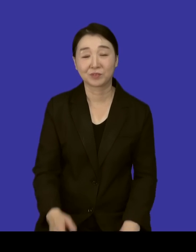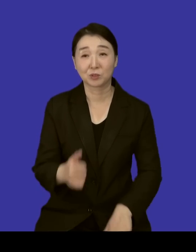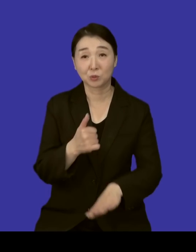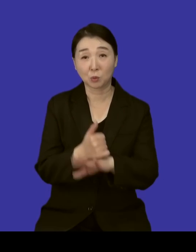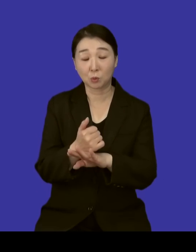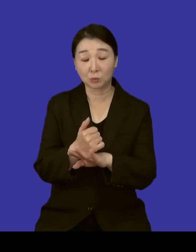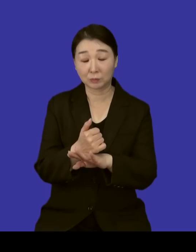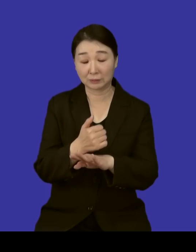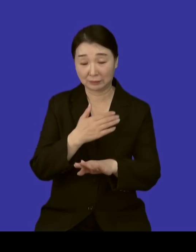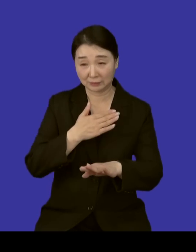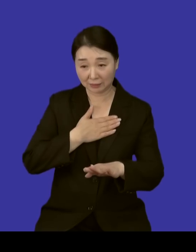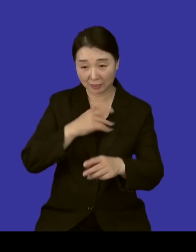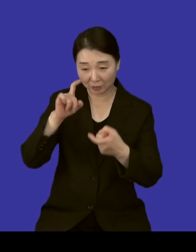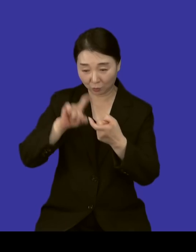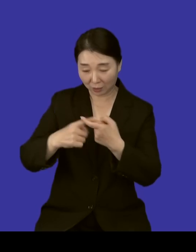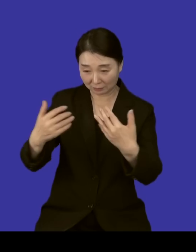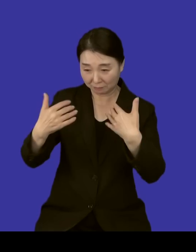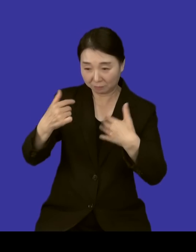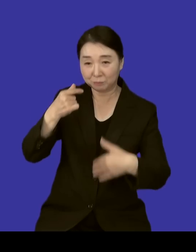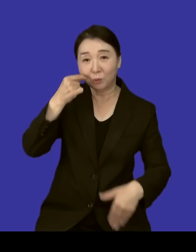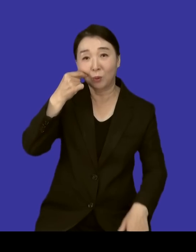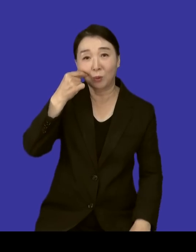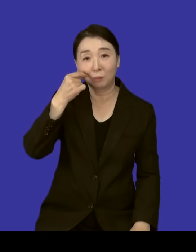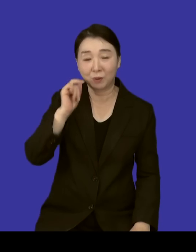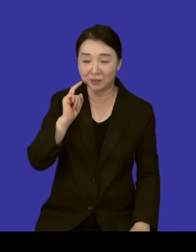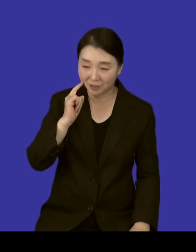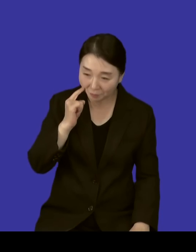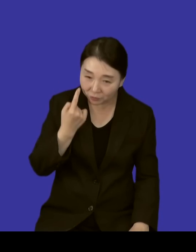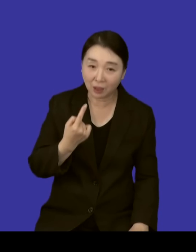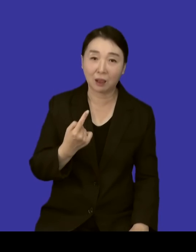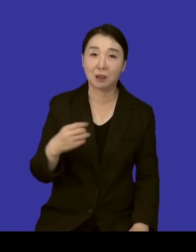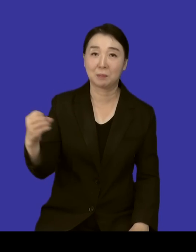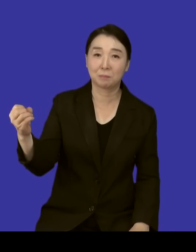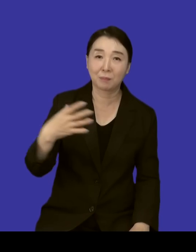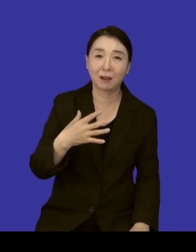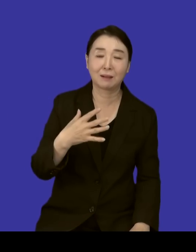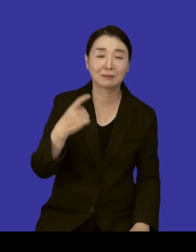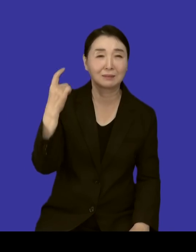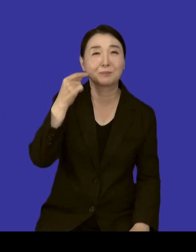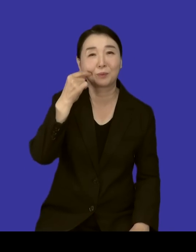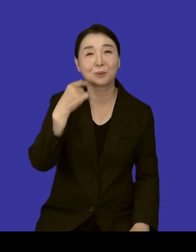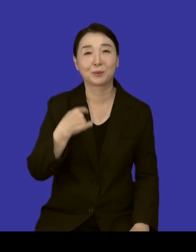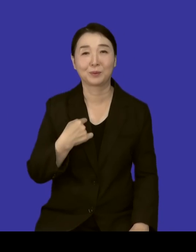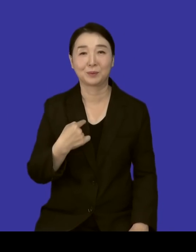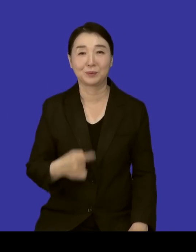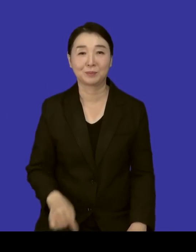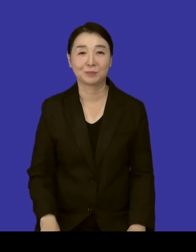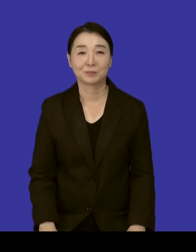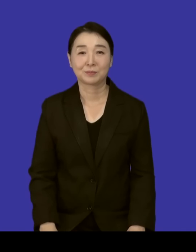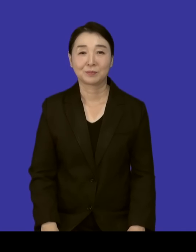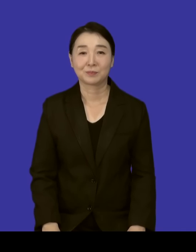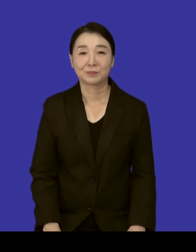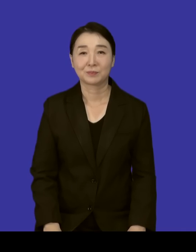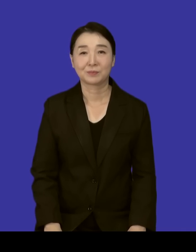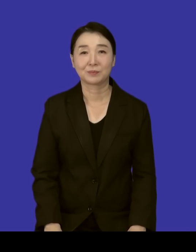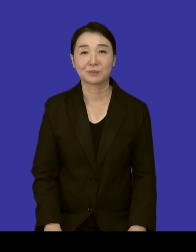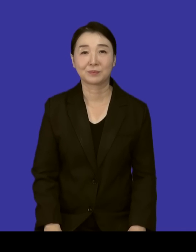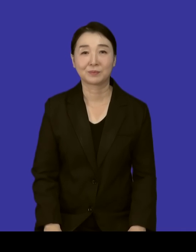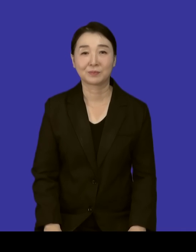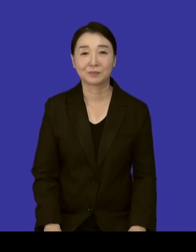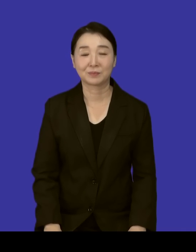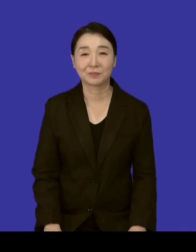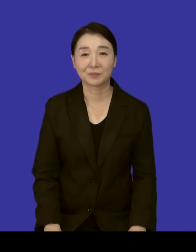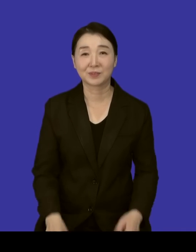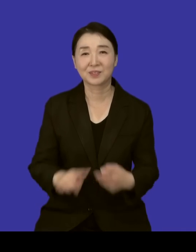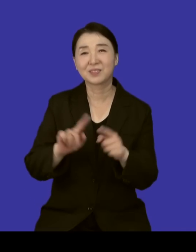받고 한 번도 뭐 이쁘다 뭐 이런 얘기도 못 듣고 하여튼 그렇게 이제 전혀 이렇게 이제